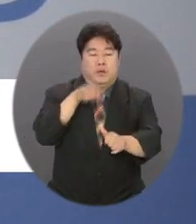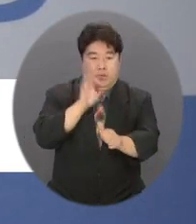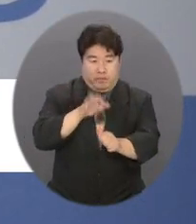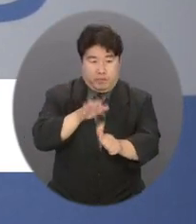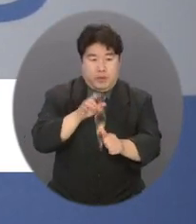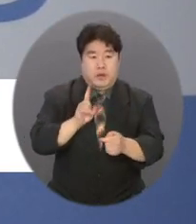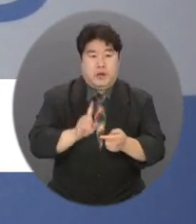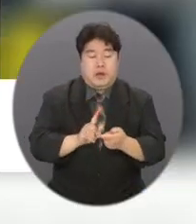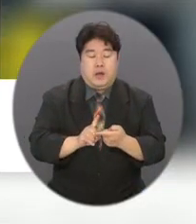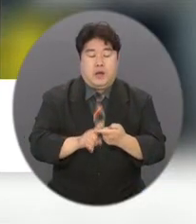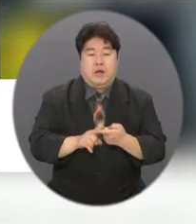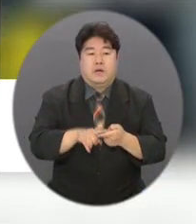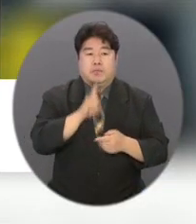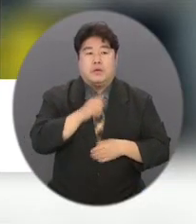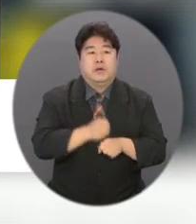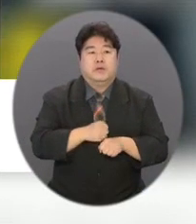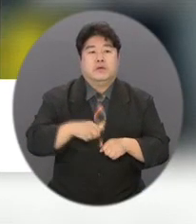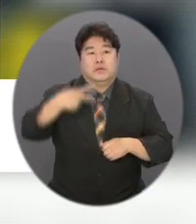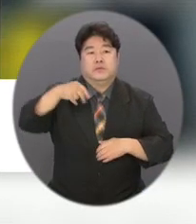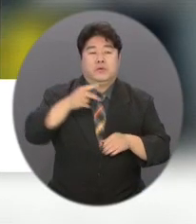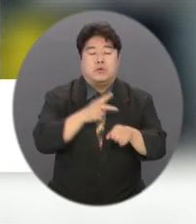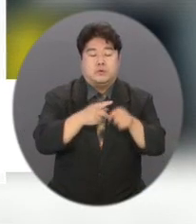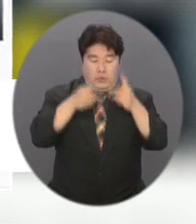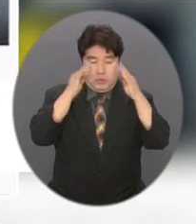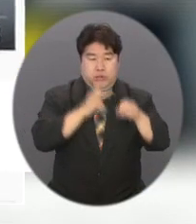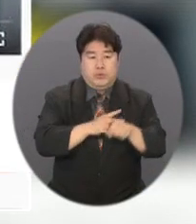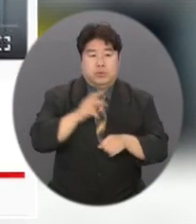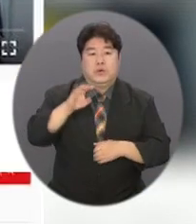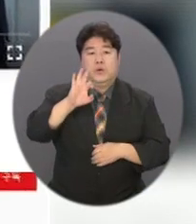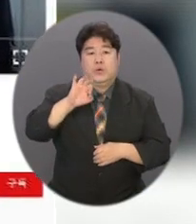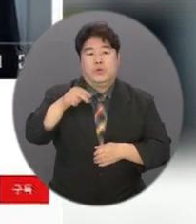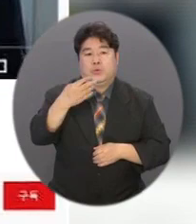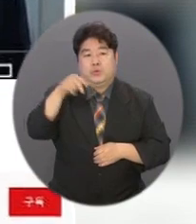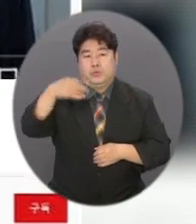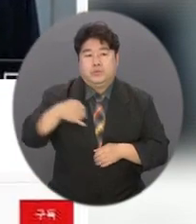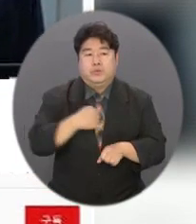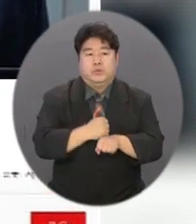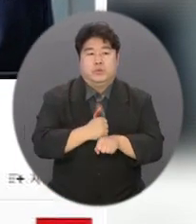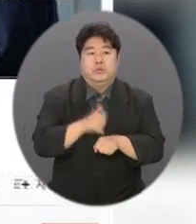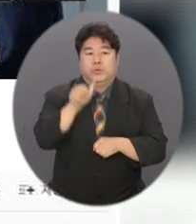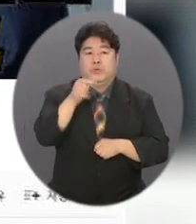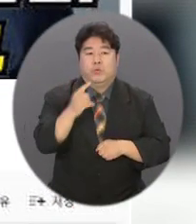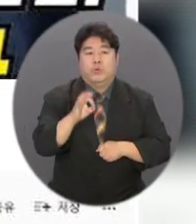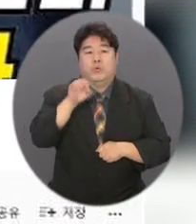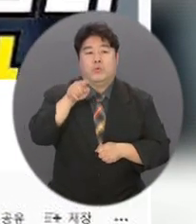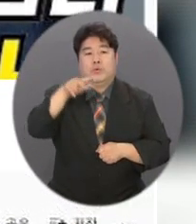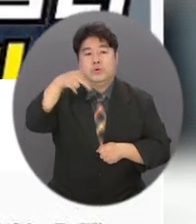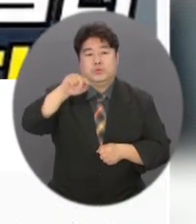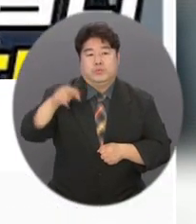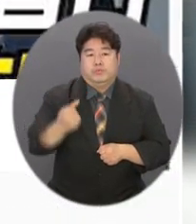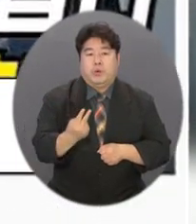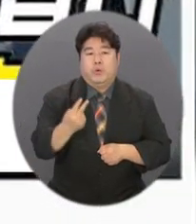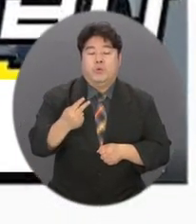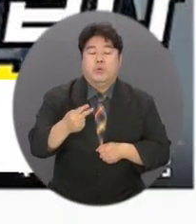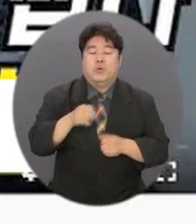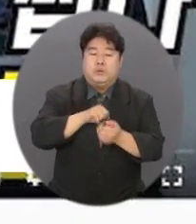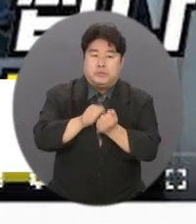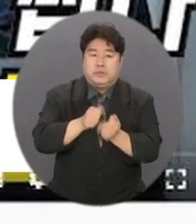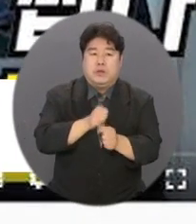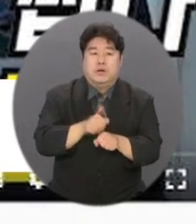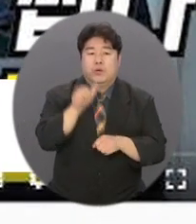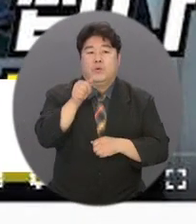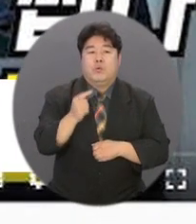민주당 광주시당 은 서 교수가 유튜브 채널에 쓴 윤석열 을 위해 호준 표를 쉽다 라는 표현에서 홍어는